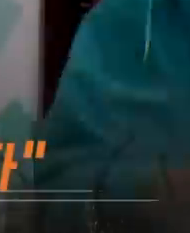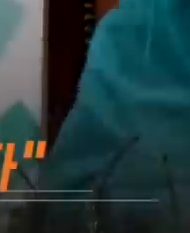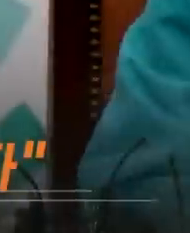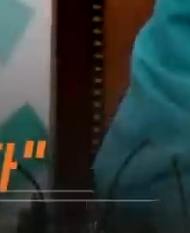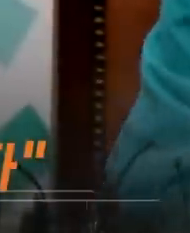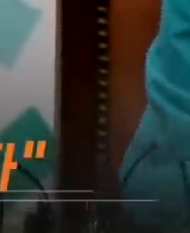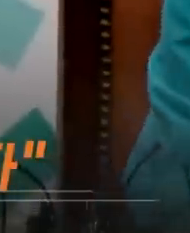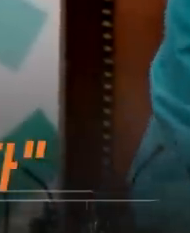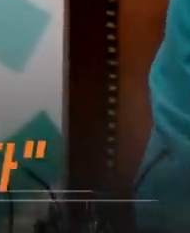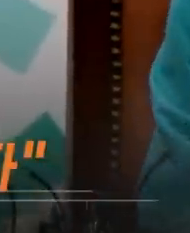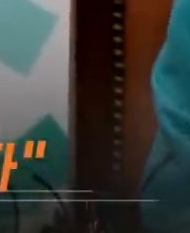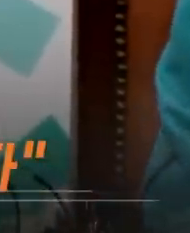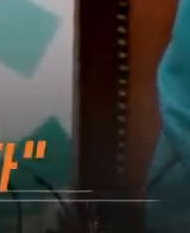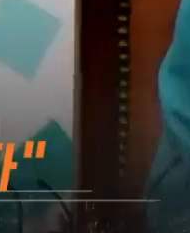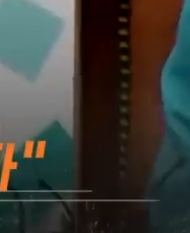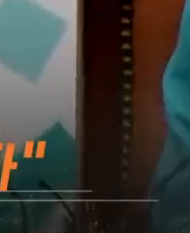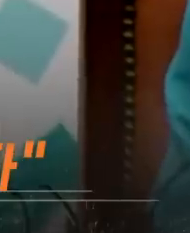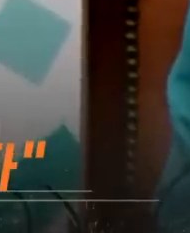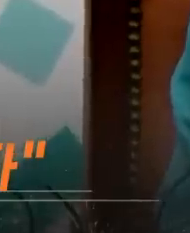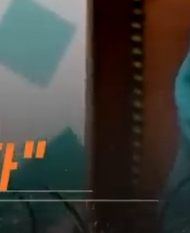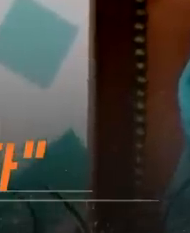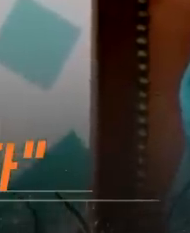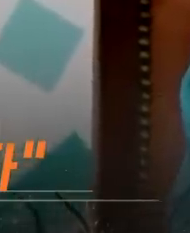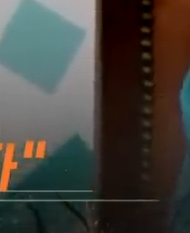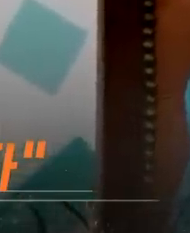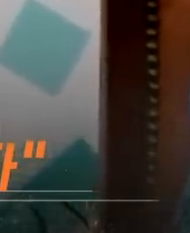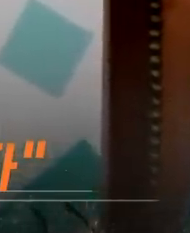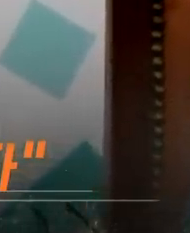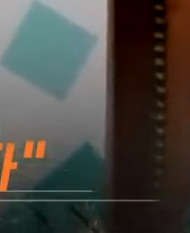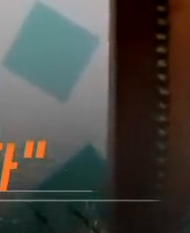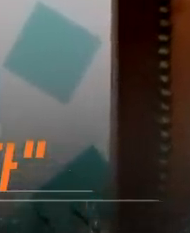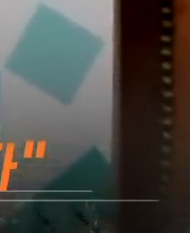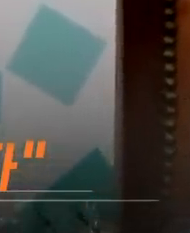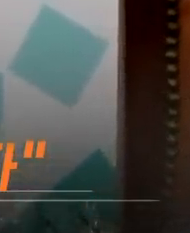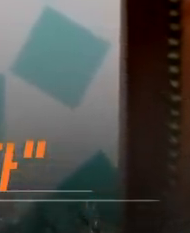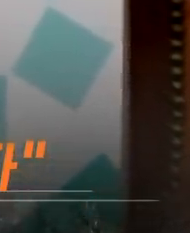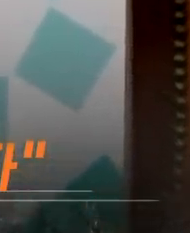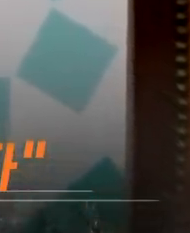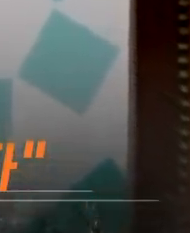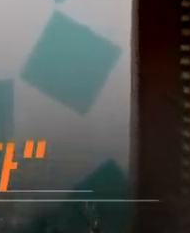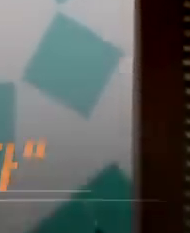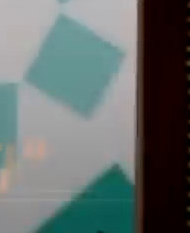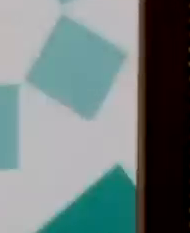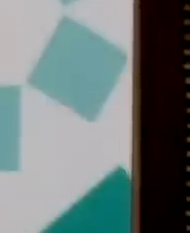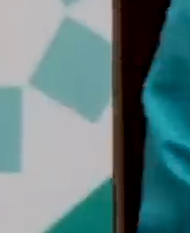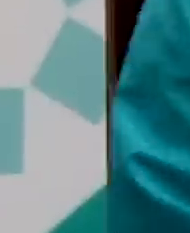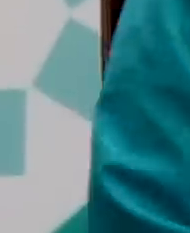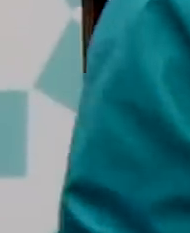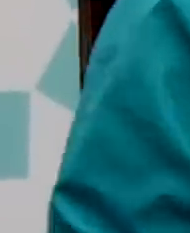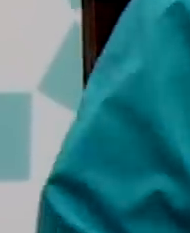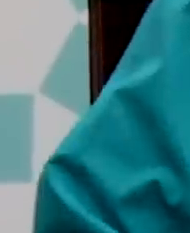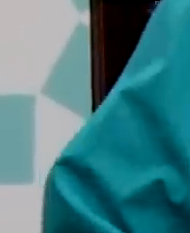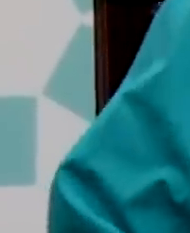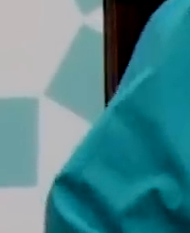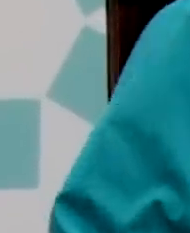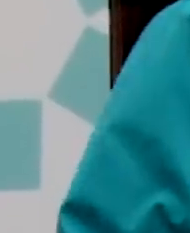운전자는 대통령실 행정관으로 근무했던 변호사였습니다. 어떻게 된 일인지